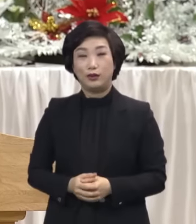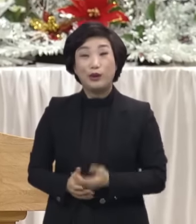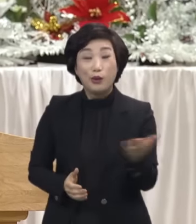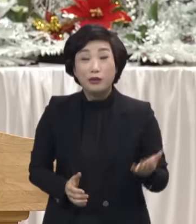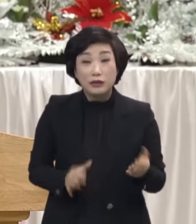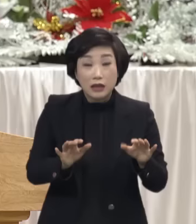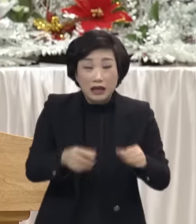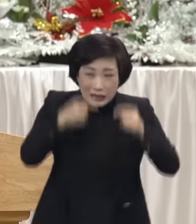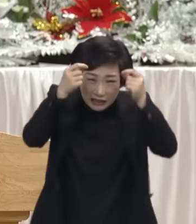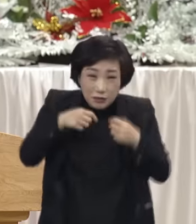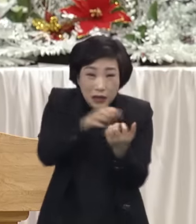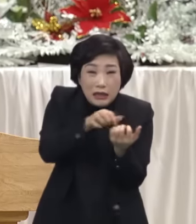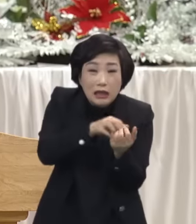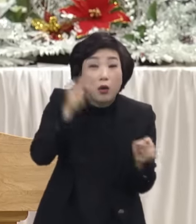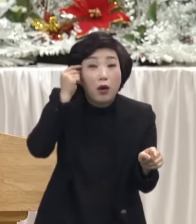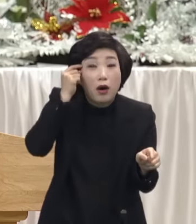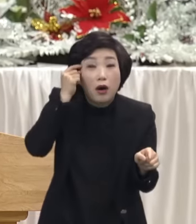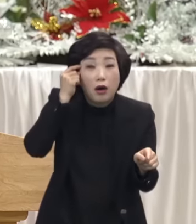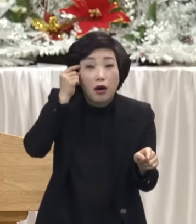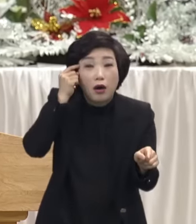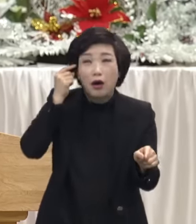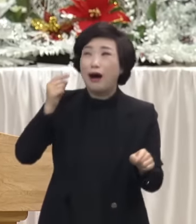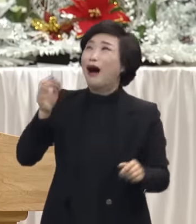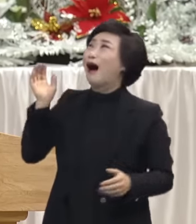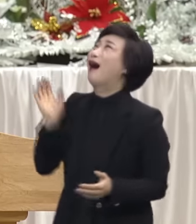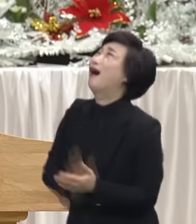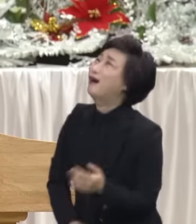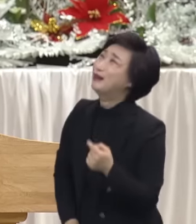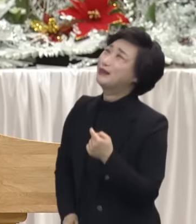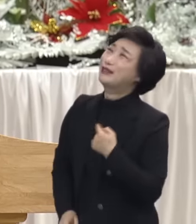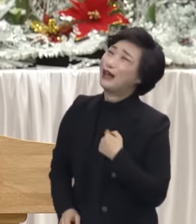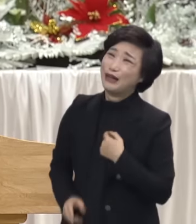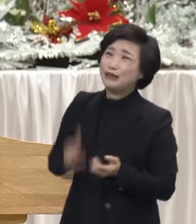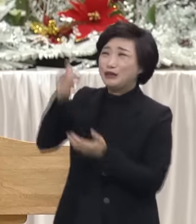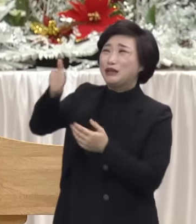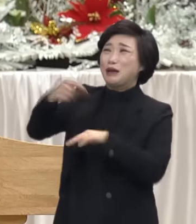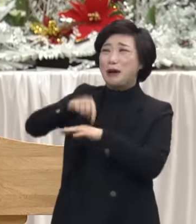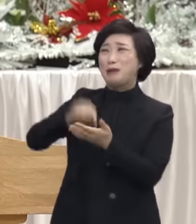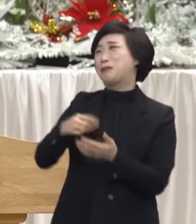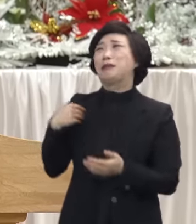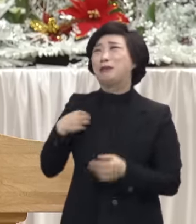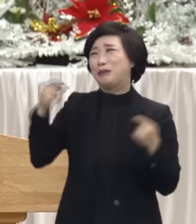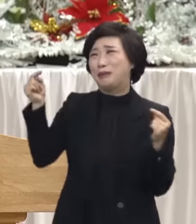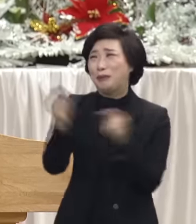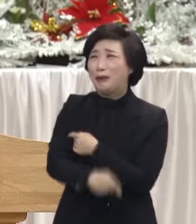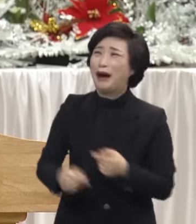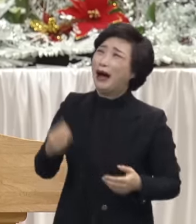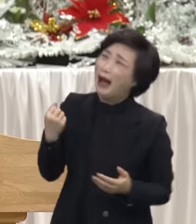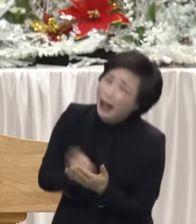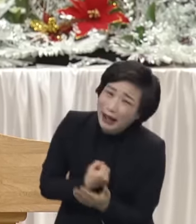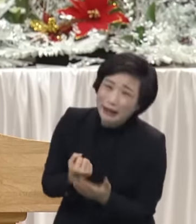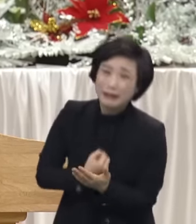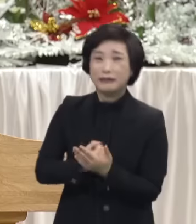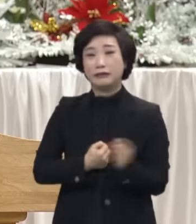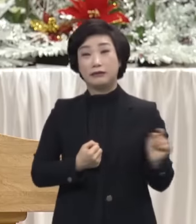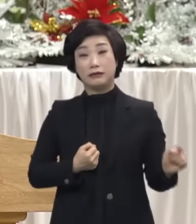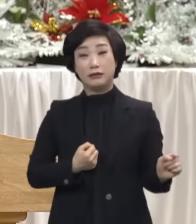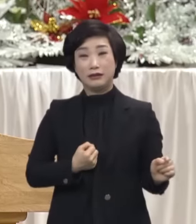슬피 울며 이를 갈았겠어요? 내가 주인의 마음을 몰랐구나. 그럴 줄